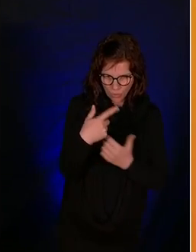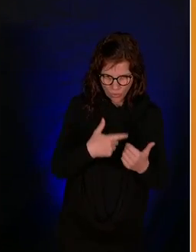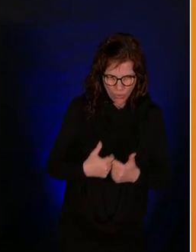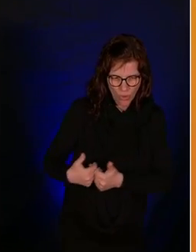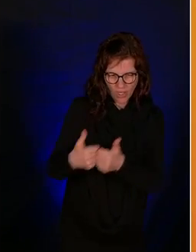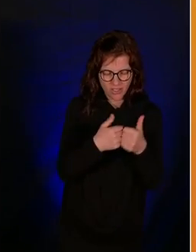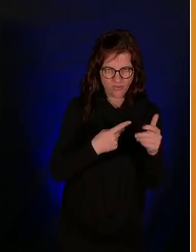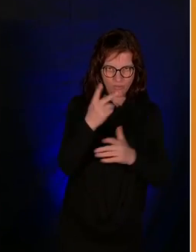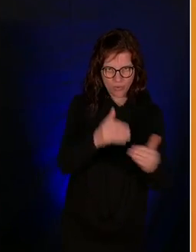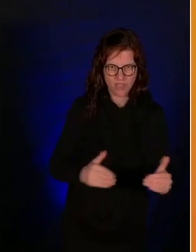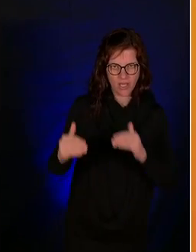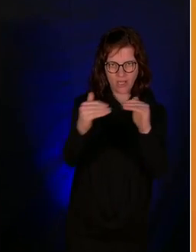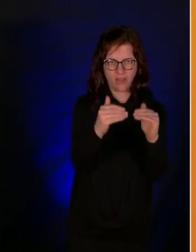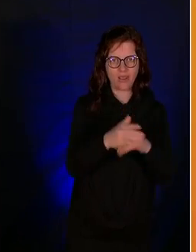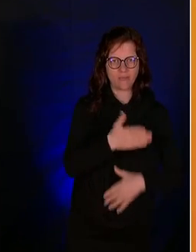égalitaire. Merci.